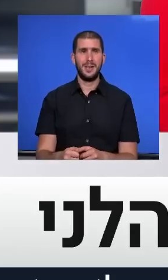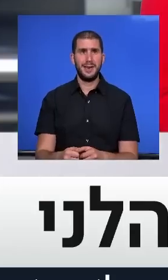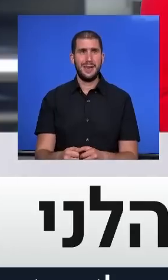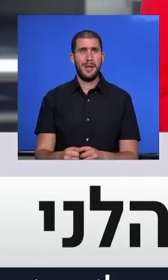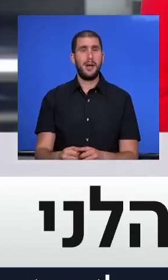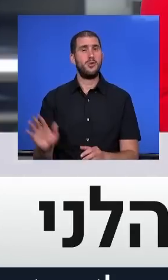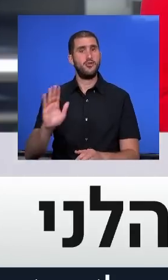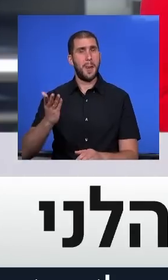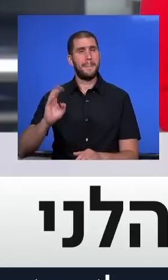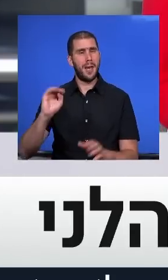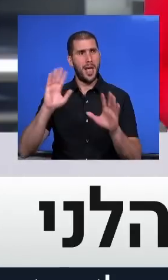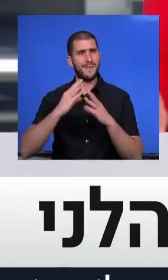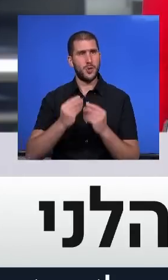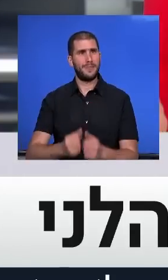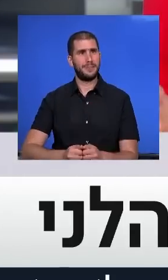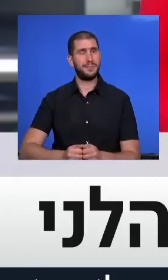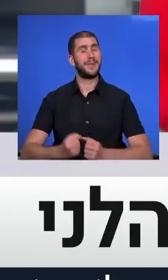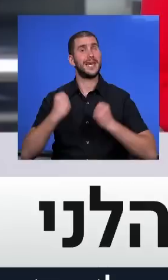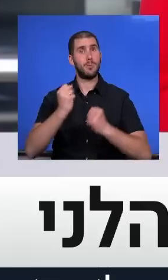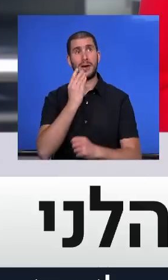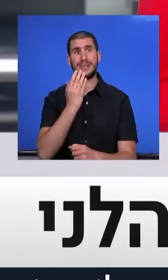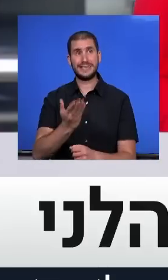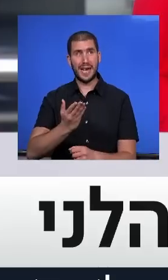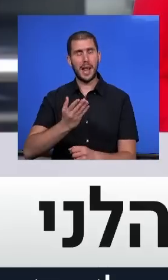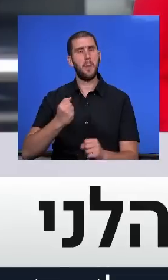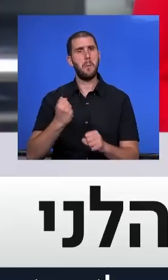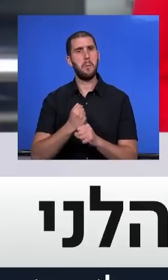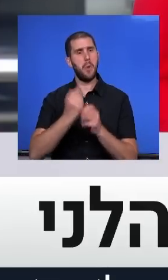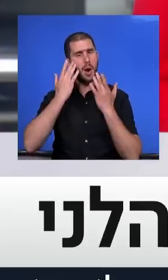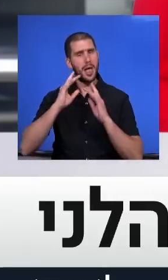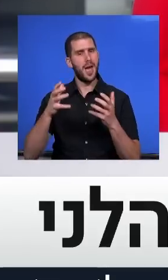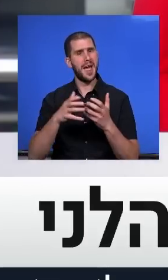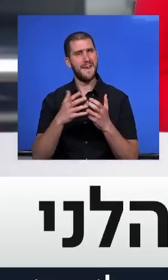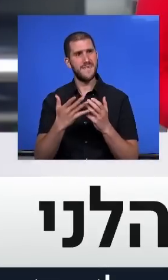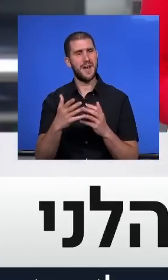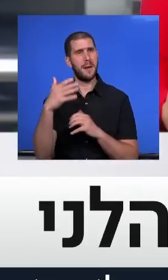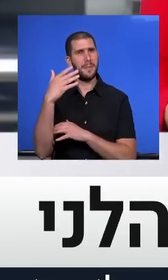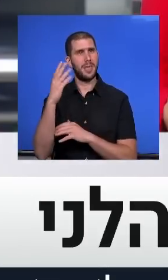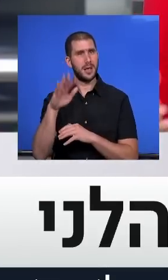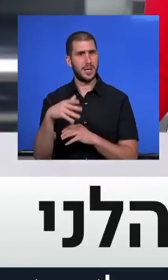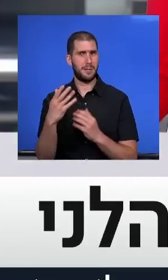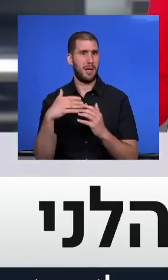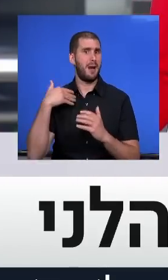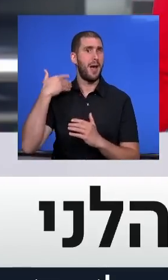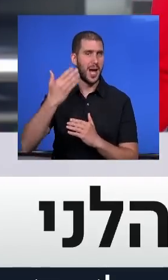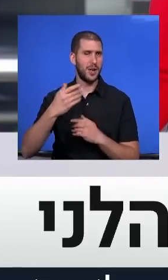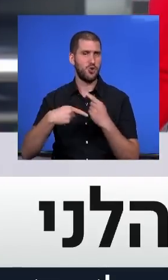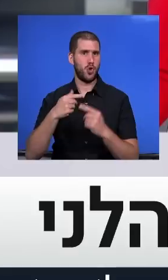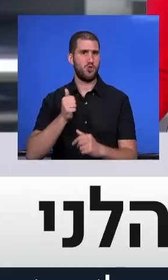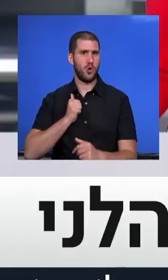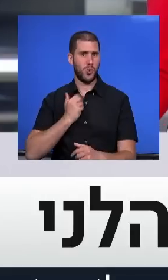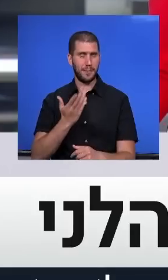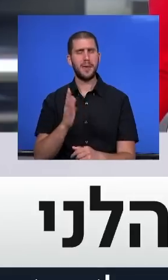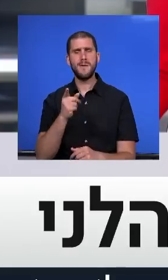שלום מיכל, ערב טוב. גיבור ישראל, כאמור, שפועל למען החברה והמדינה גם הרבה אחרי שנות שירותך. קודם כל, איפה